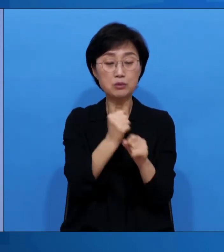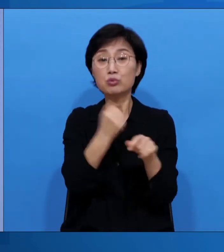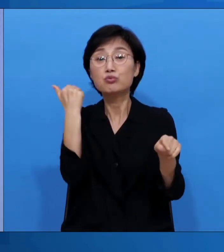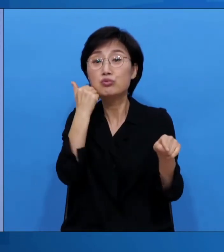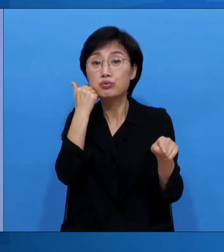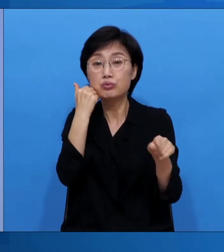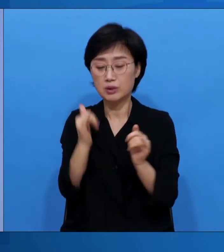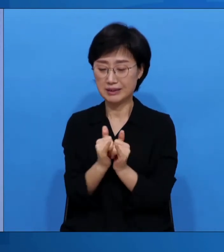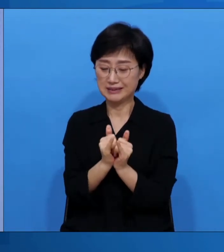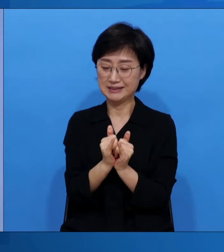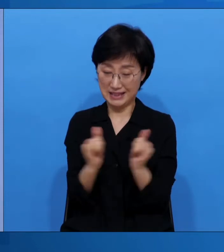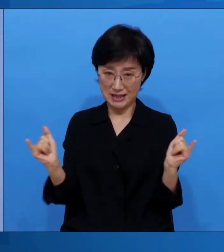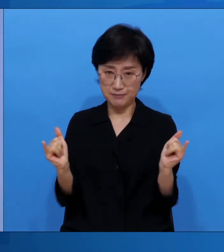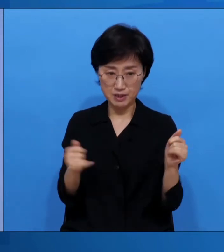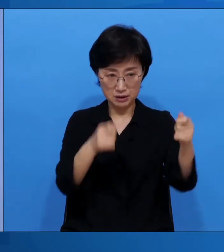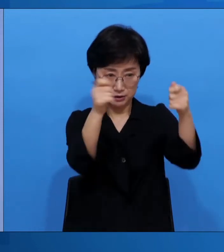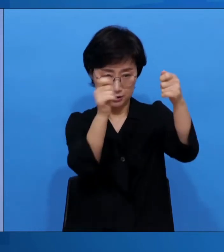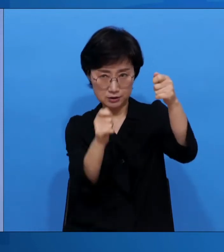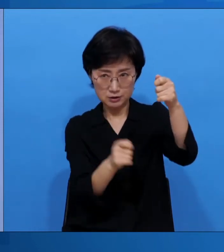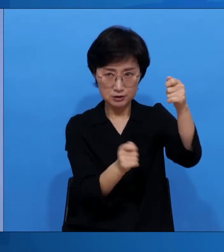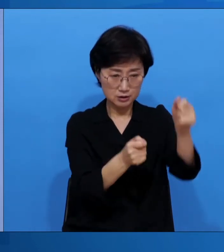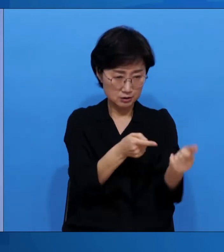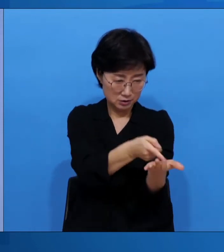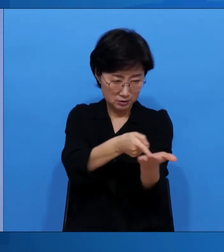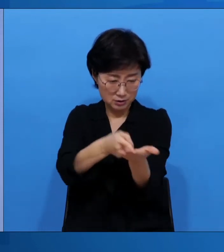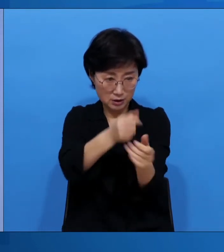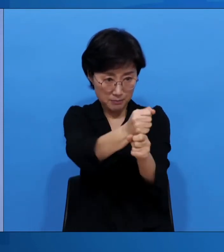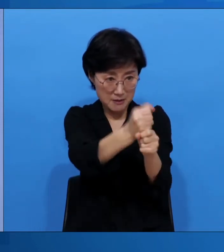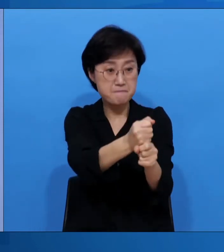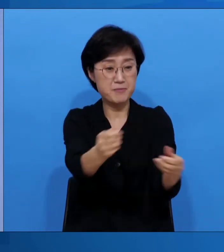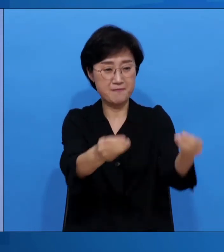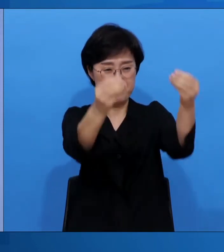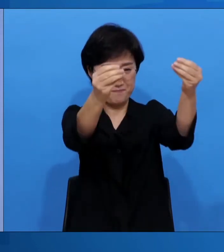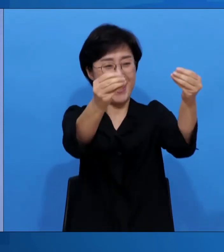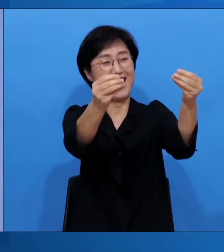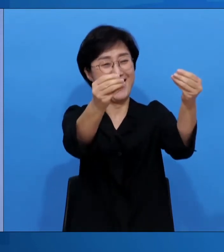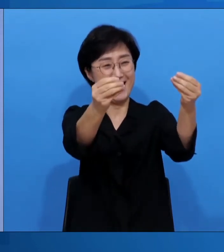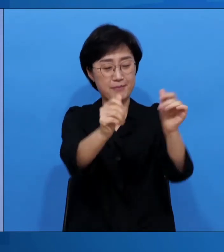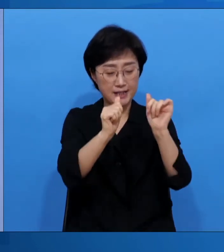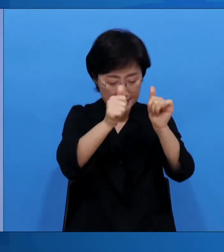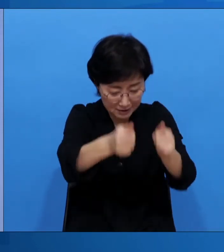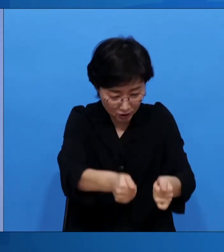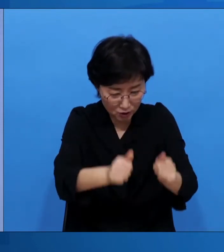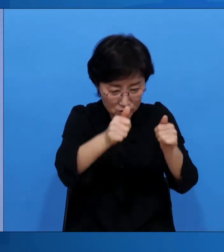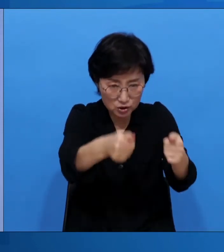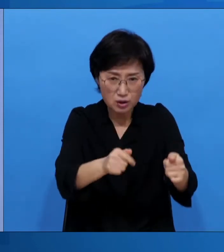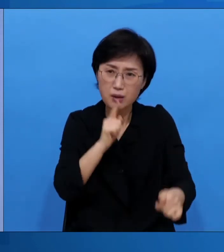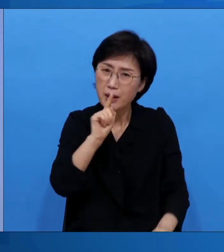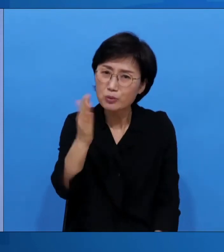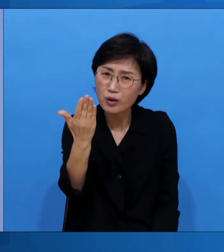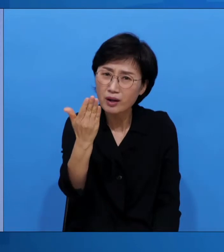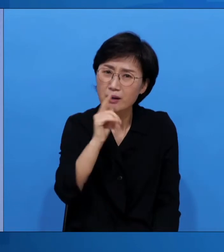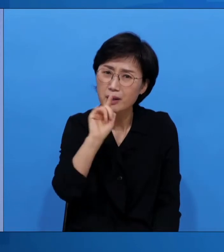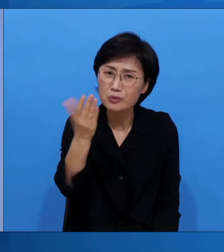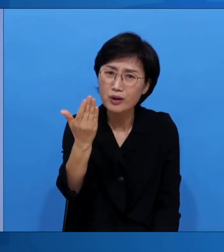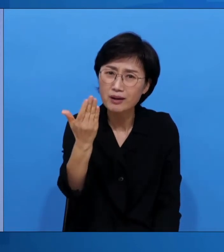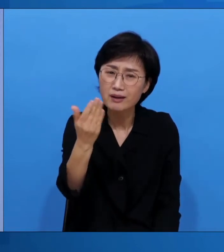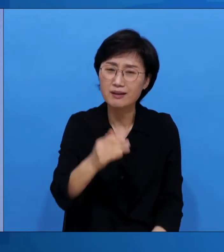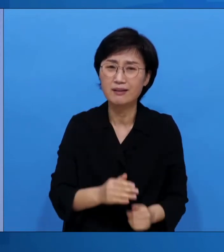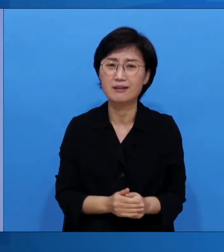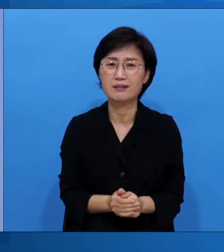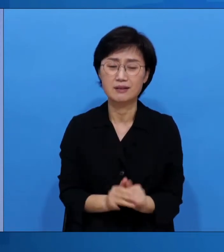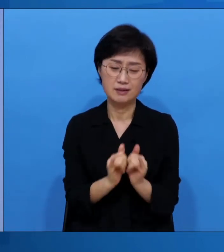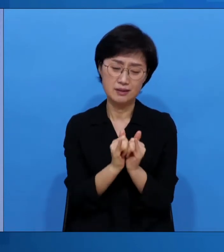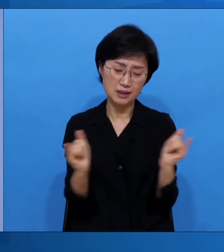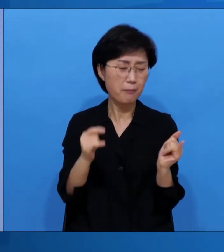by man, and yet they 아니, go 그런 and bow 바보가 down 어디 to 계세요? it. Think about it. That's such 자기가 a 만들어 foolish 놓고 way. They make it 거기 themselves, 절하고. and they bow down to it. 얼마나 사람이